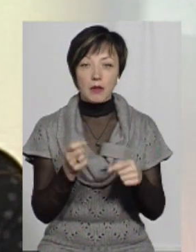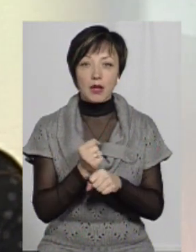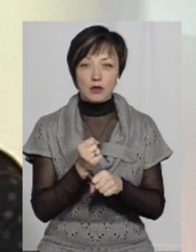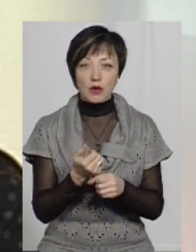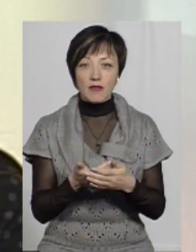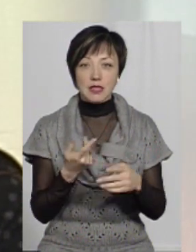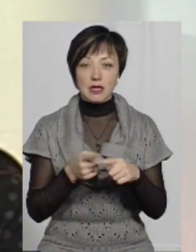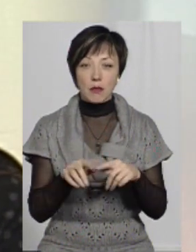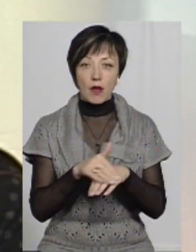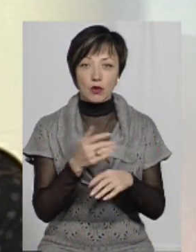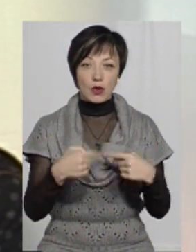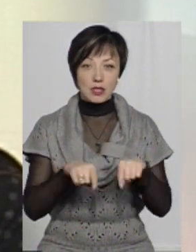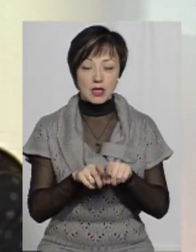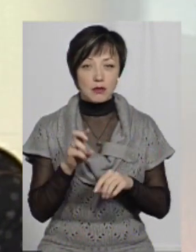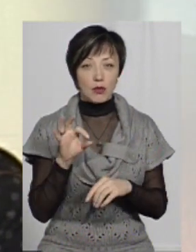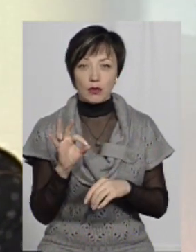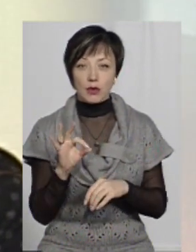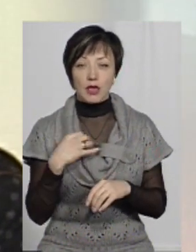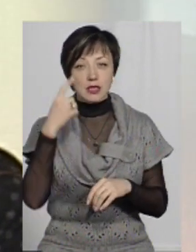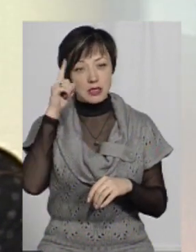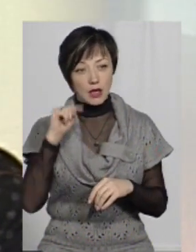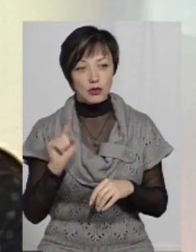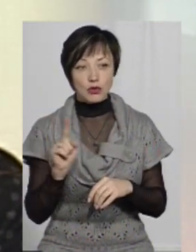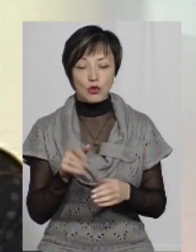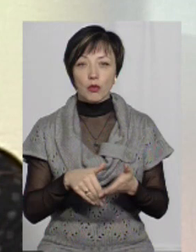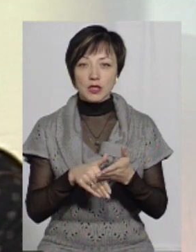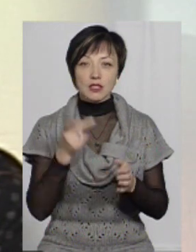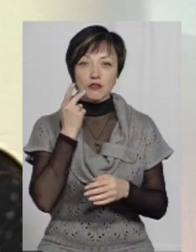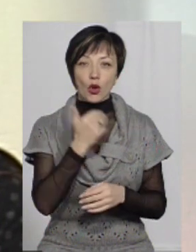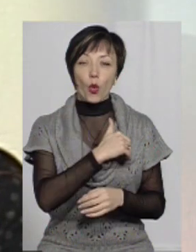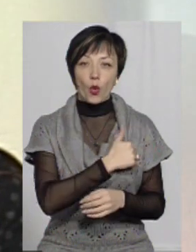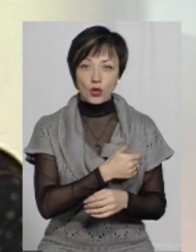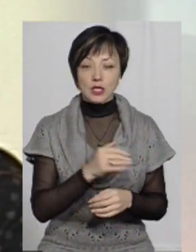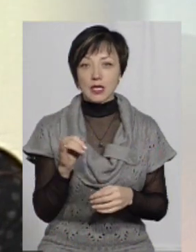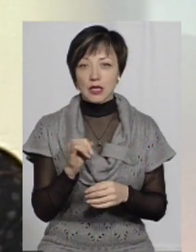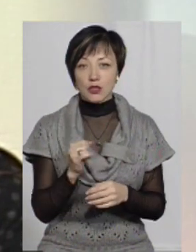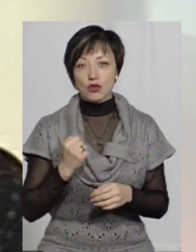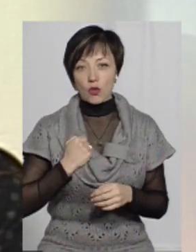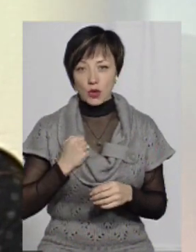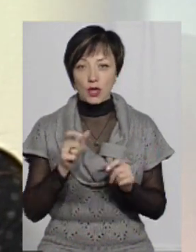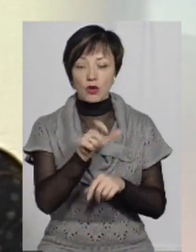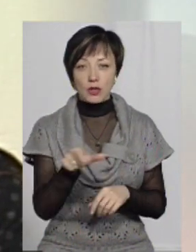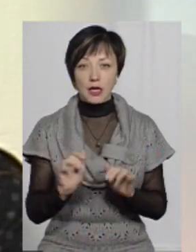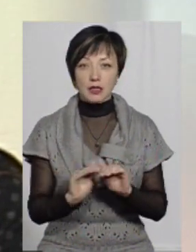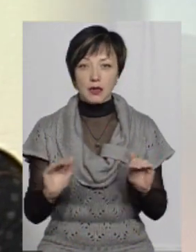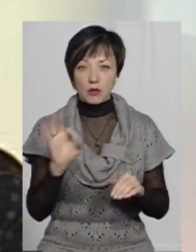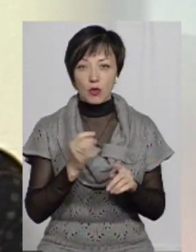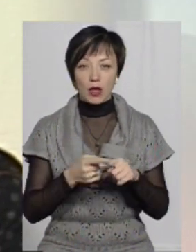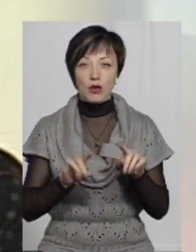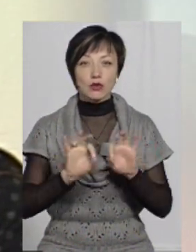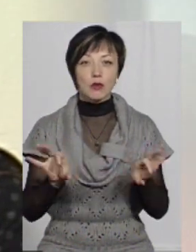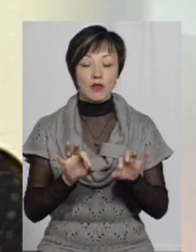працює від цієї благодійної організації. Тому що я знаю, що допомогти завжди хочеться, і шкода таких людей, дітей, про яких